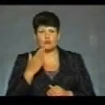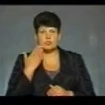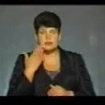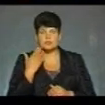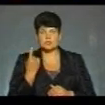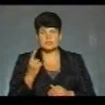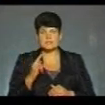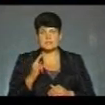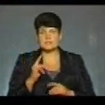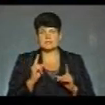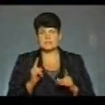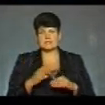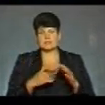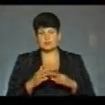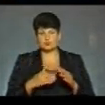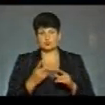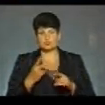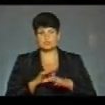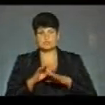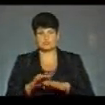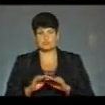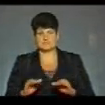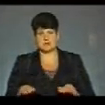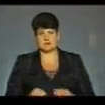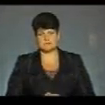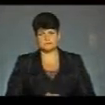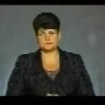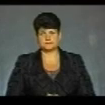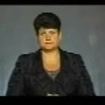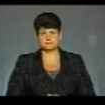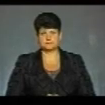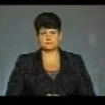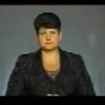легше. Одна дитина тільки на руки буде, другу заведе в садик.